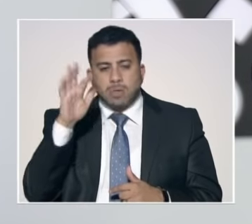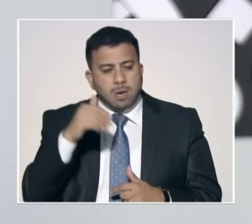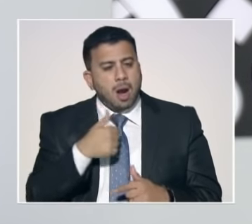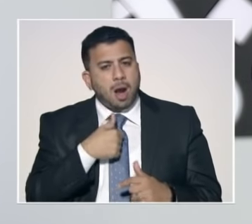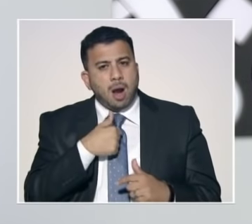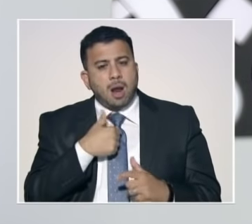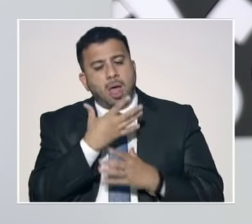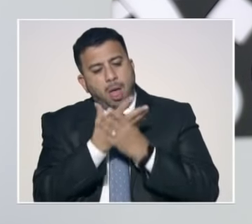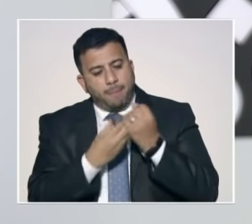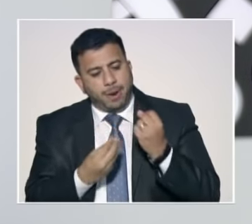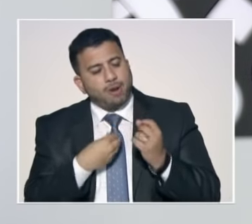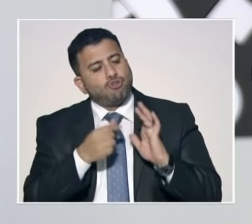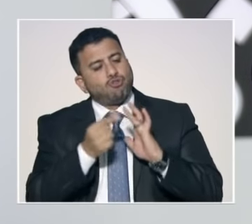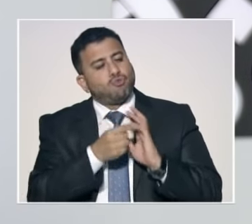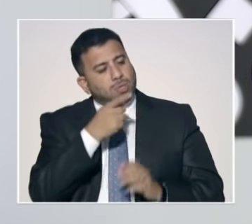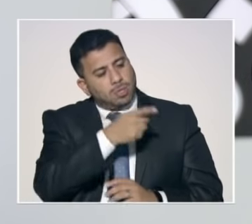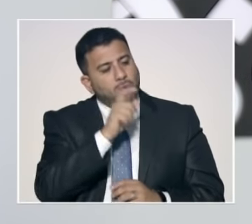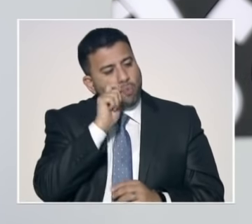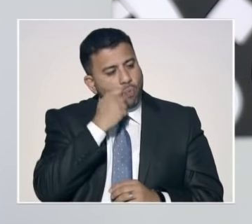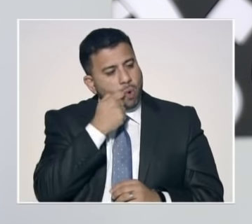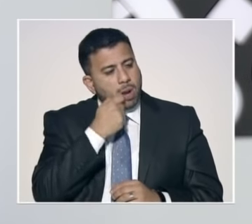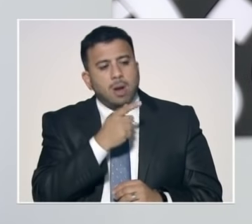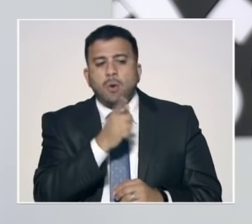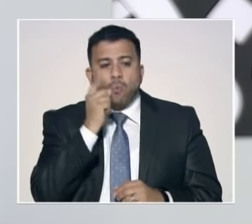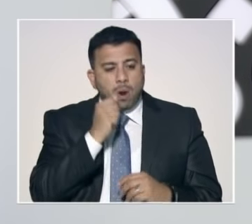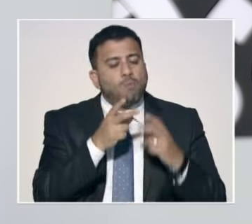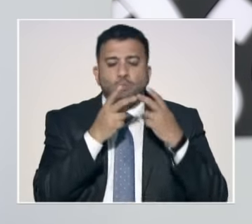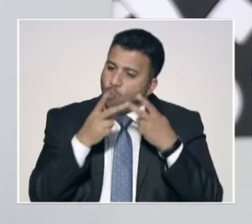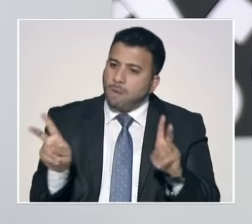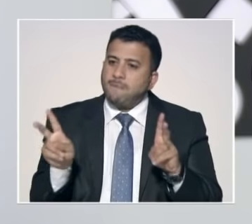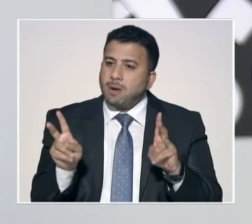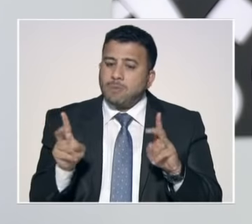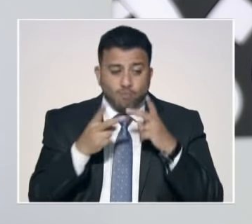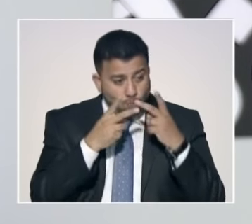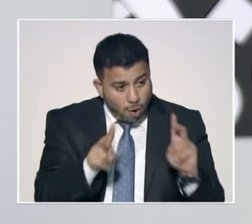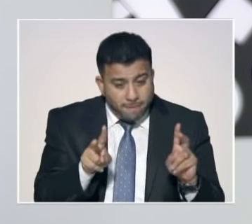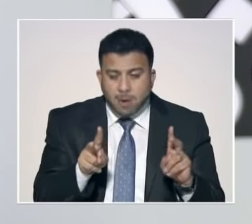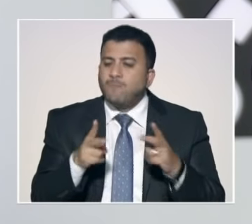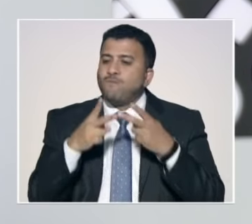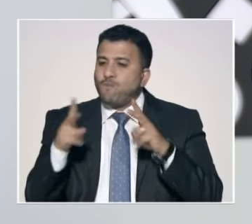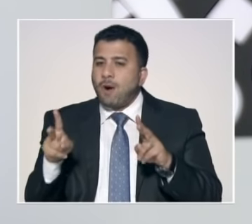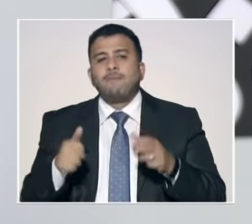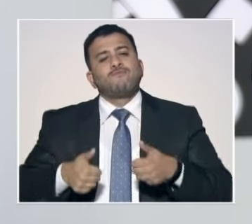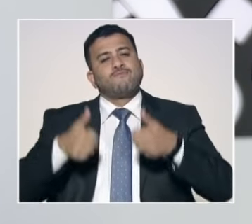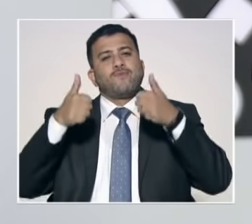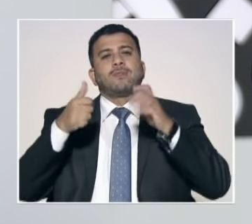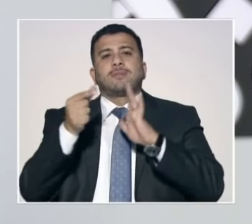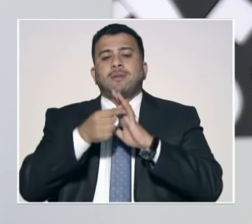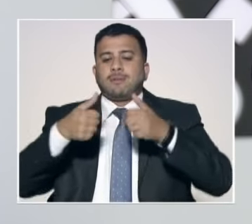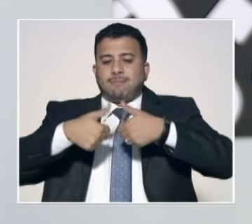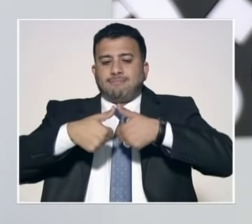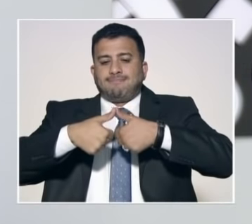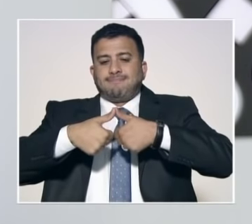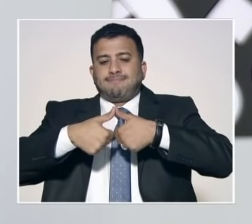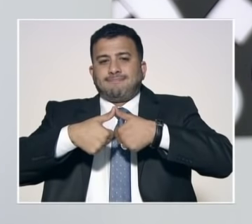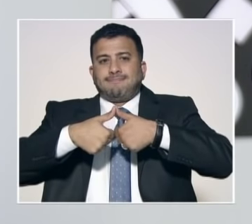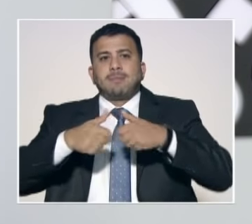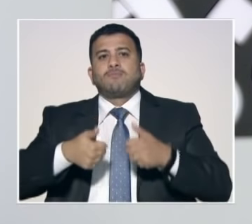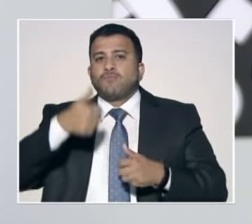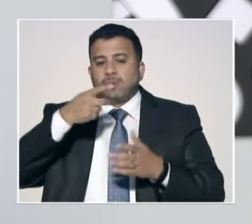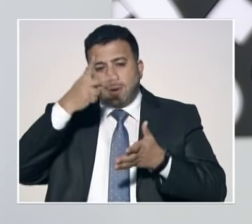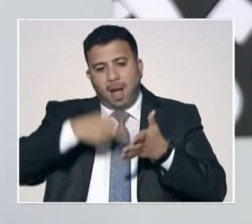يسمى الإيجاب والقبول. بهذه الطريقة يكون قد تم النكاح، تم العقد عفوا، عقد النكاح